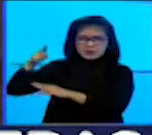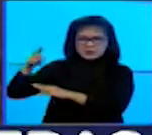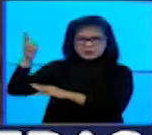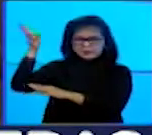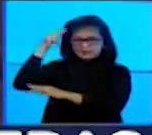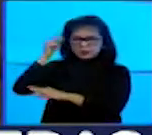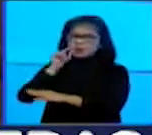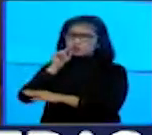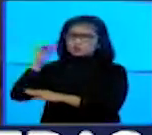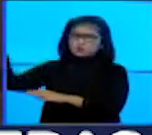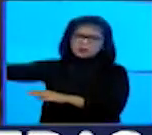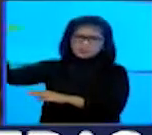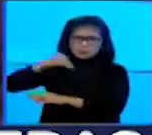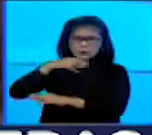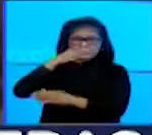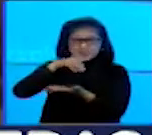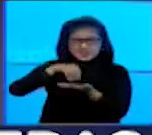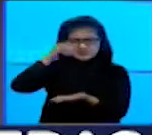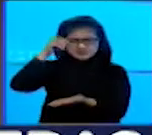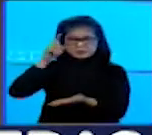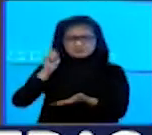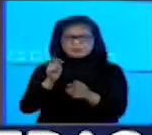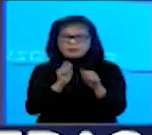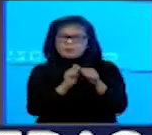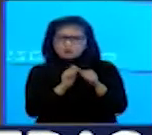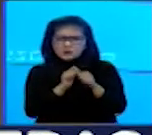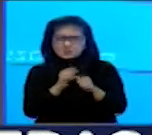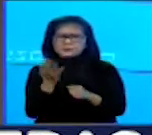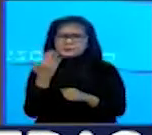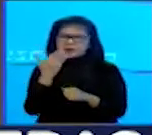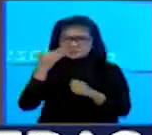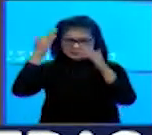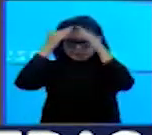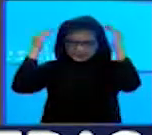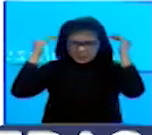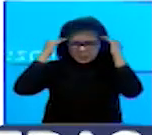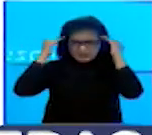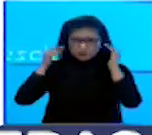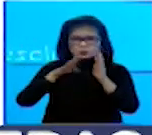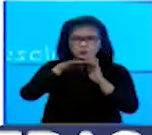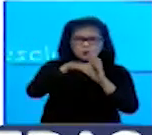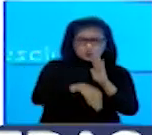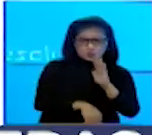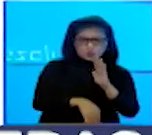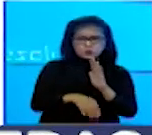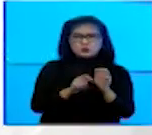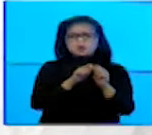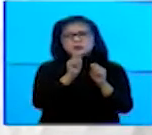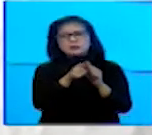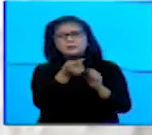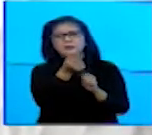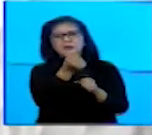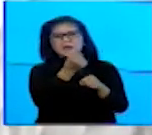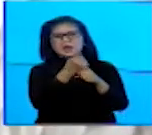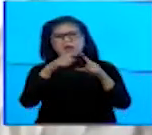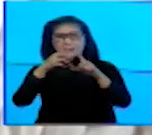sudah berdampak terhadap anjloknya harga gabah dan beras di tingkat petani. Harga gabah yang sebelumnya Rp4.300